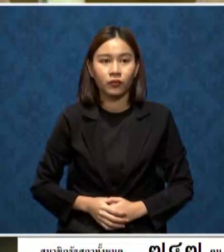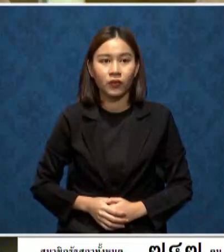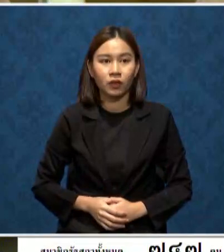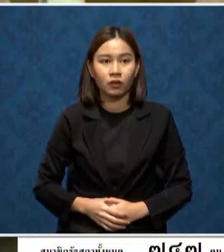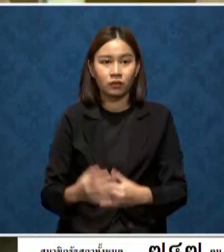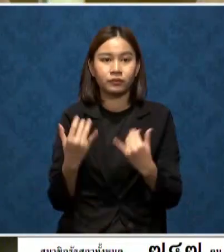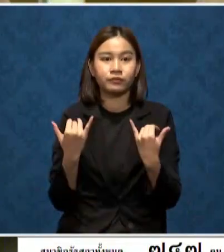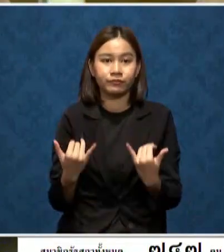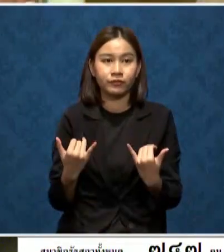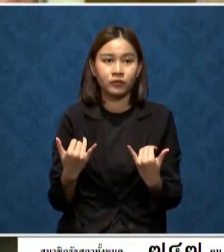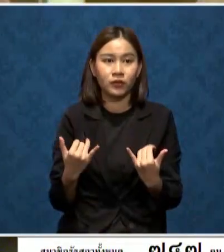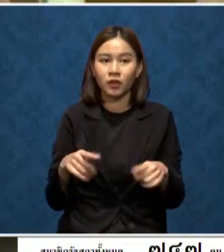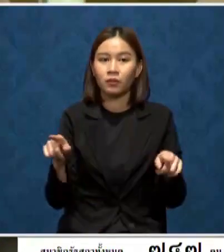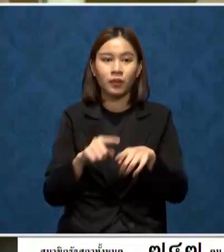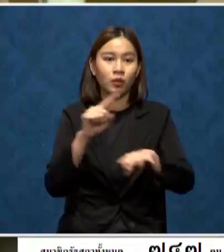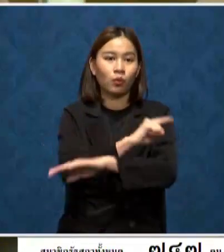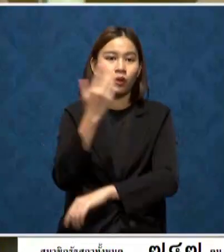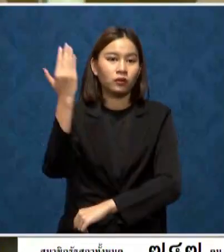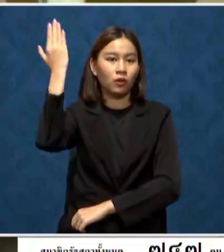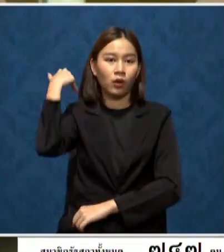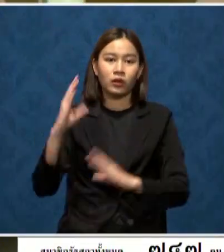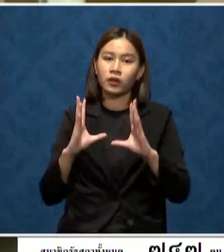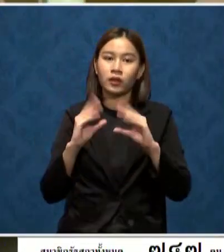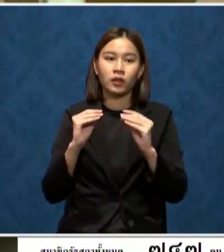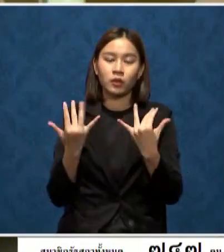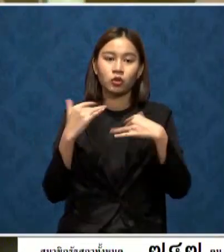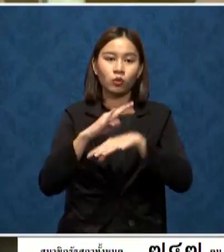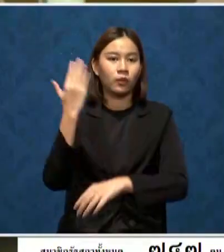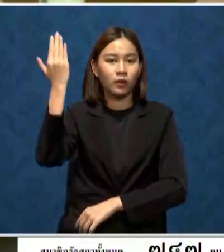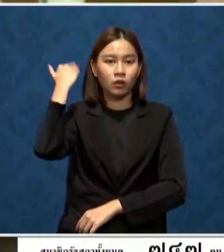บรรยากาศเหมอนกวนนั้เลยครั วัทเราปชมไปเขาก่อน